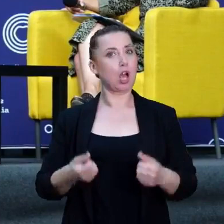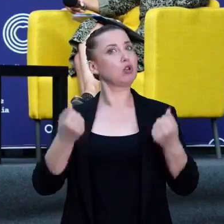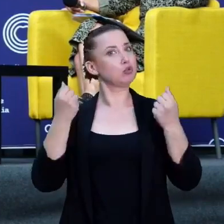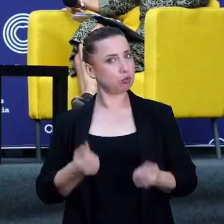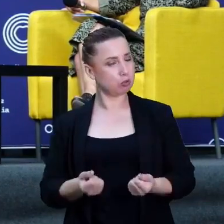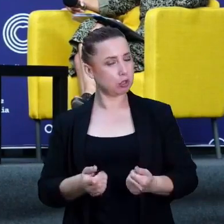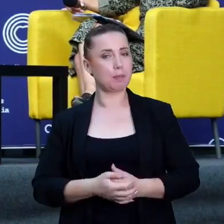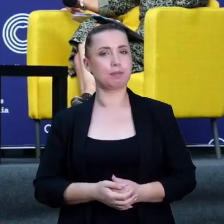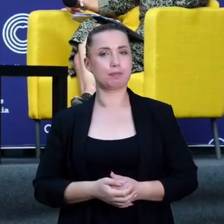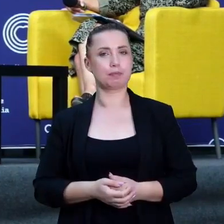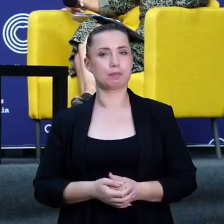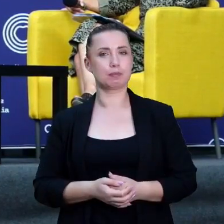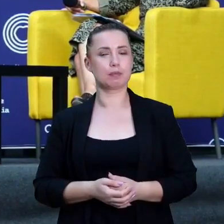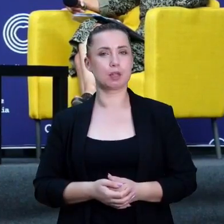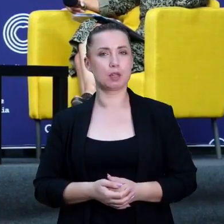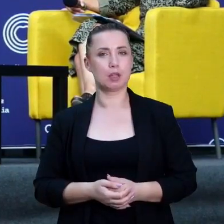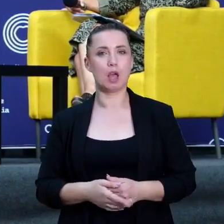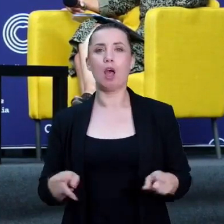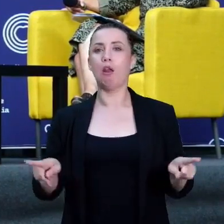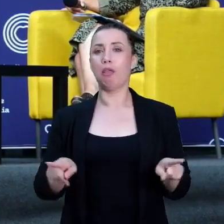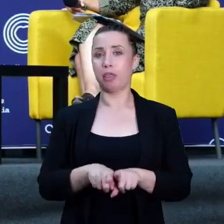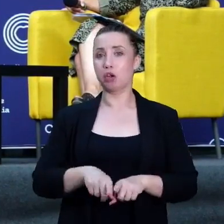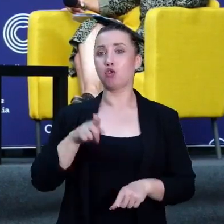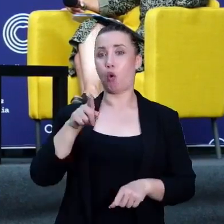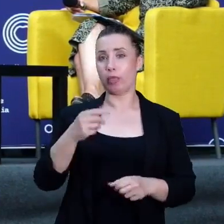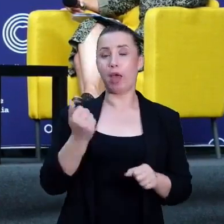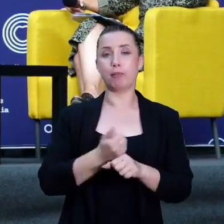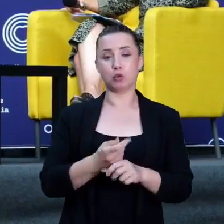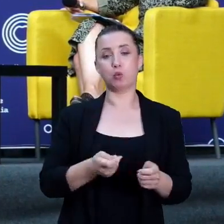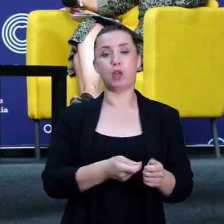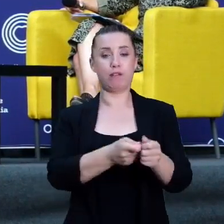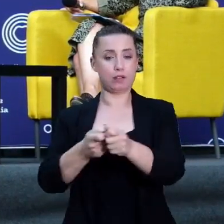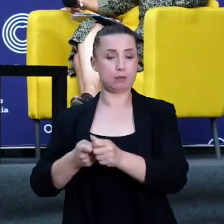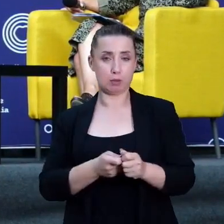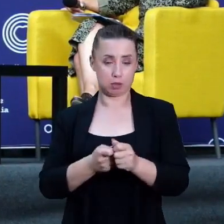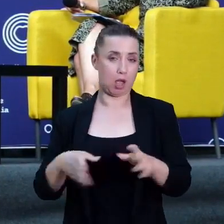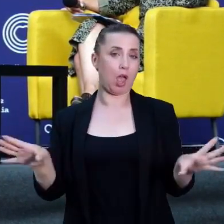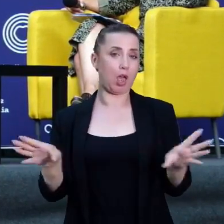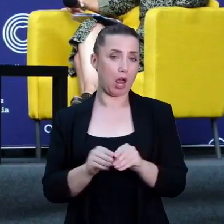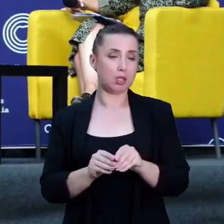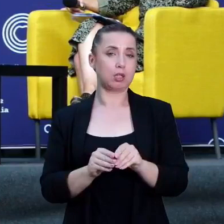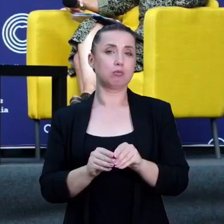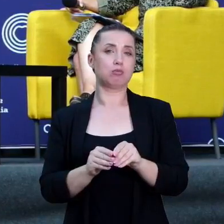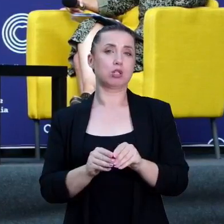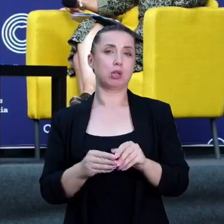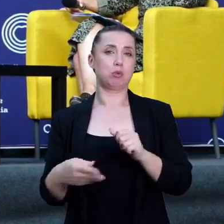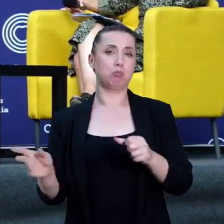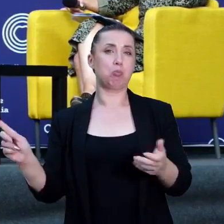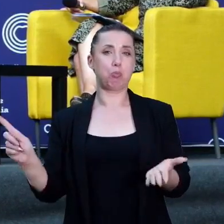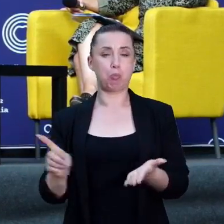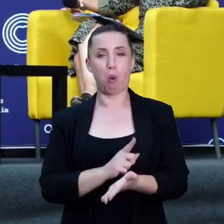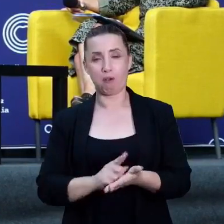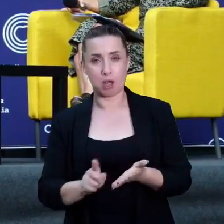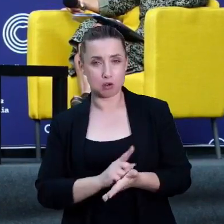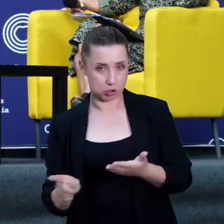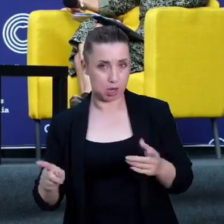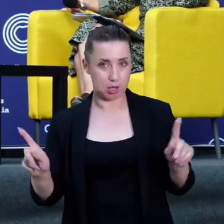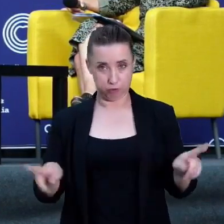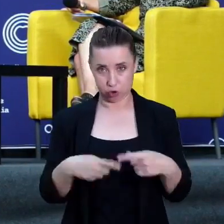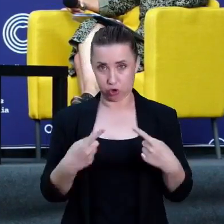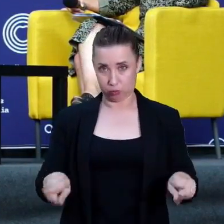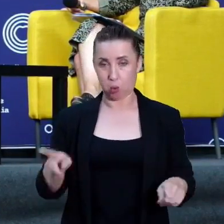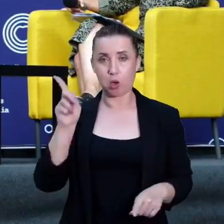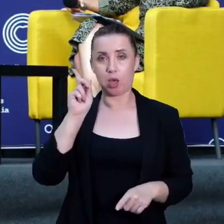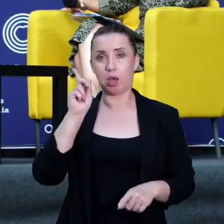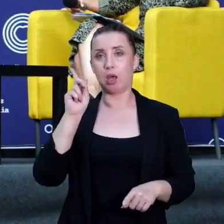jednocześnie gra w bardzo takich poważnych męskich składach, poważnych, to znaczy takich ugruntowanych o wysokiej pozycji z Herbie Hancockiem czy Wayne'em